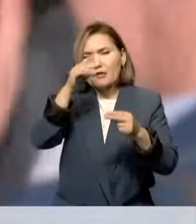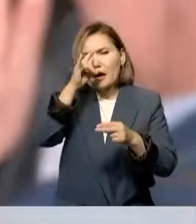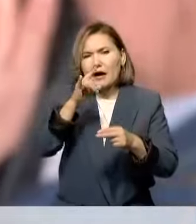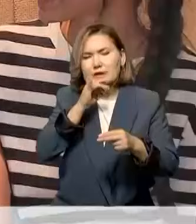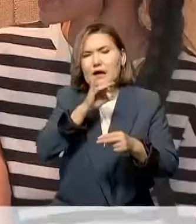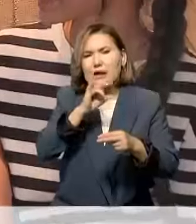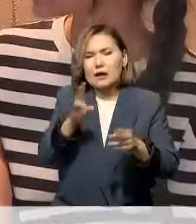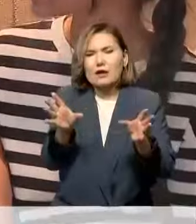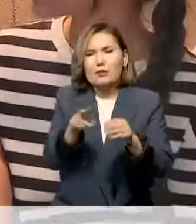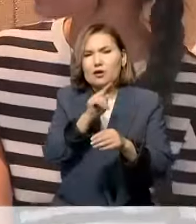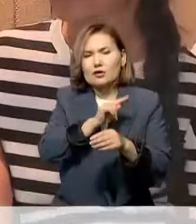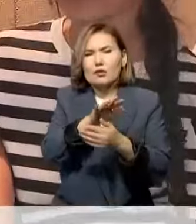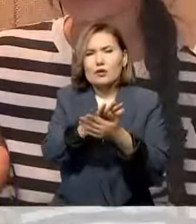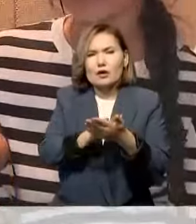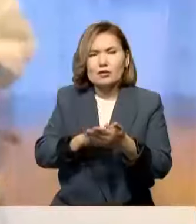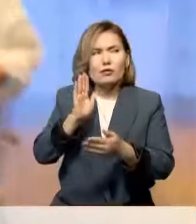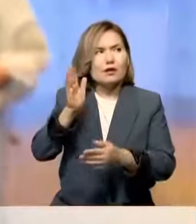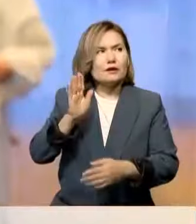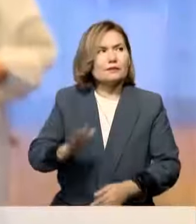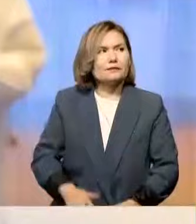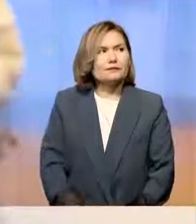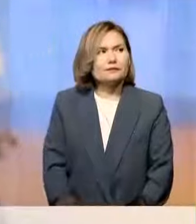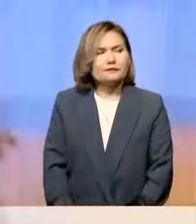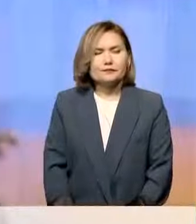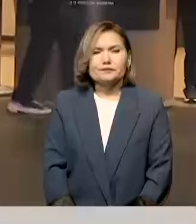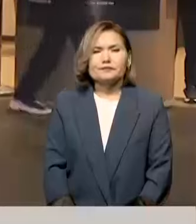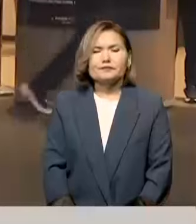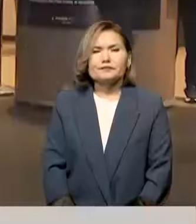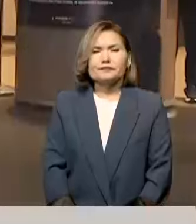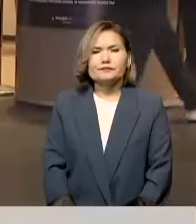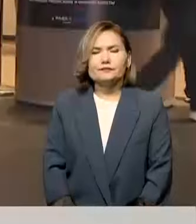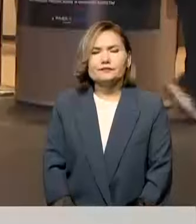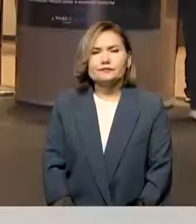қатынастың одан әрі дамуына серпін береді. Алмас Садуақас, Валентин Лобанов,